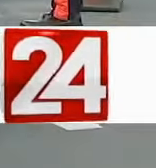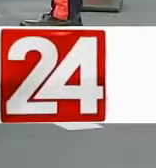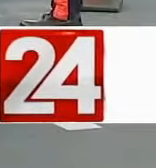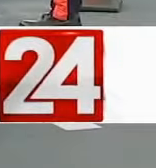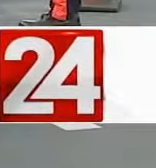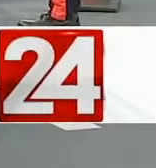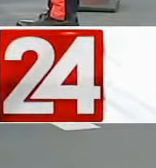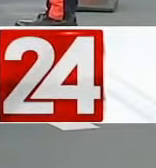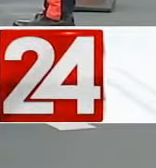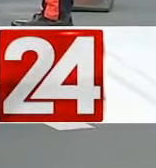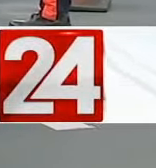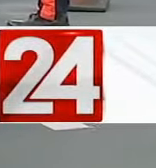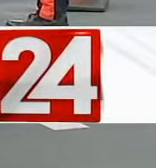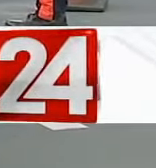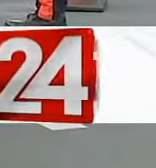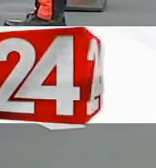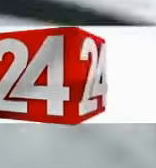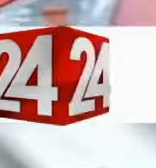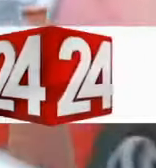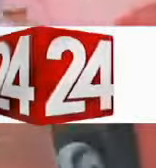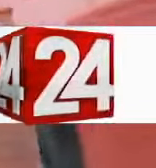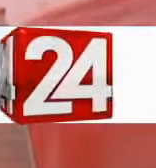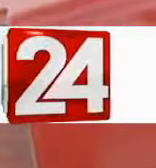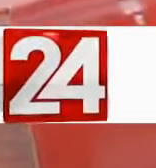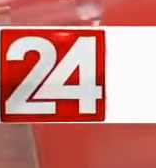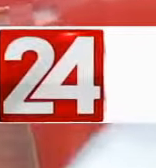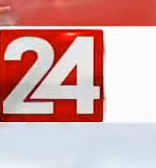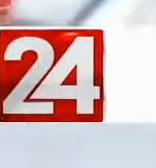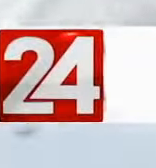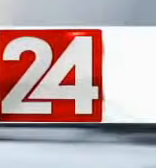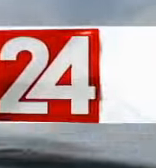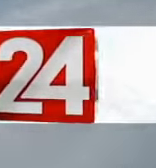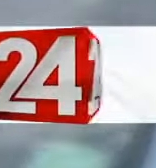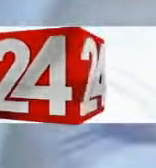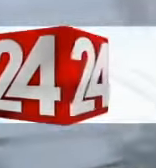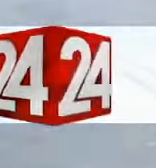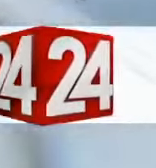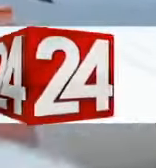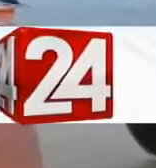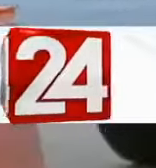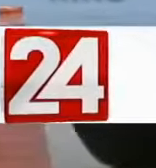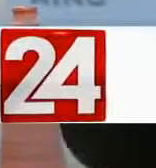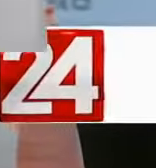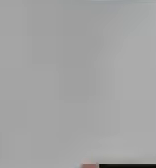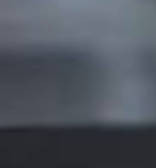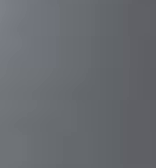silipin. Laguna, posibleng itaas na rin sa Alert Level 3.